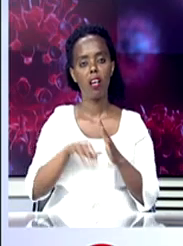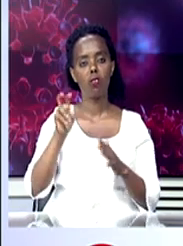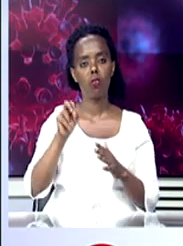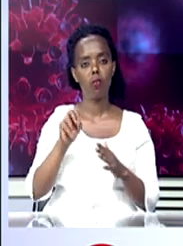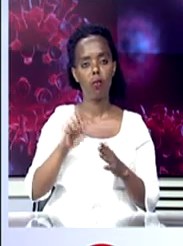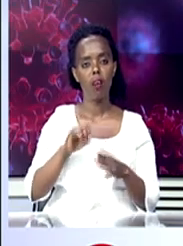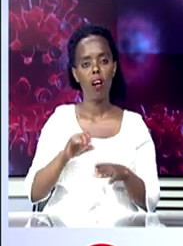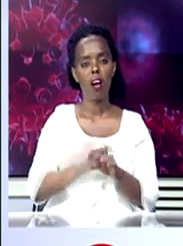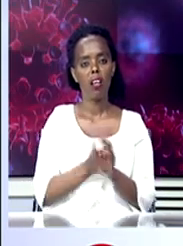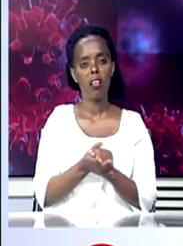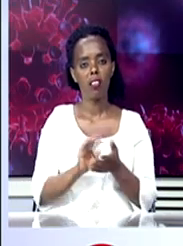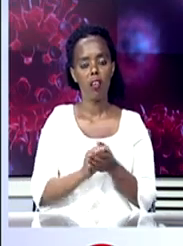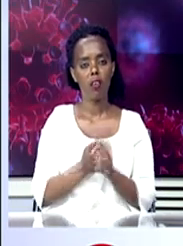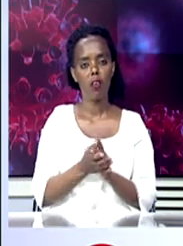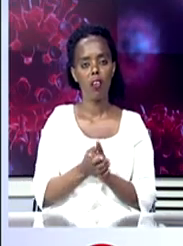tokko harka isaa yoo hin dhiqanne